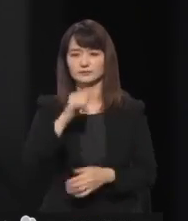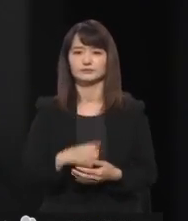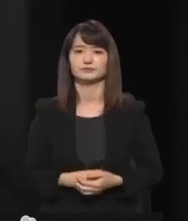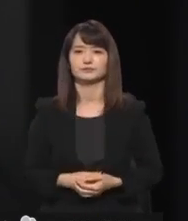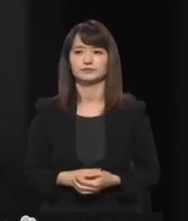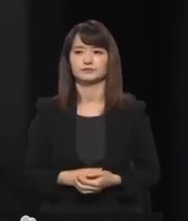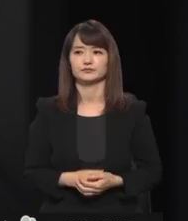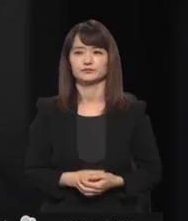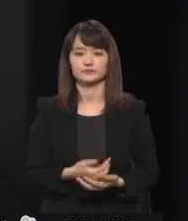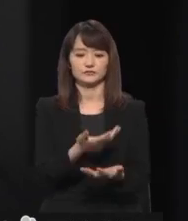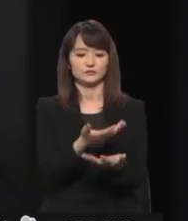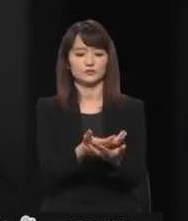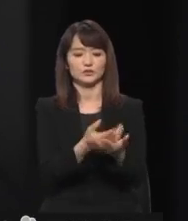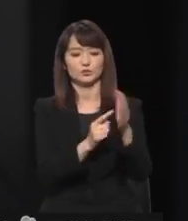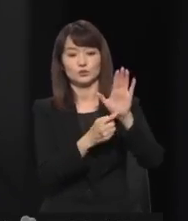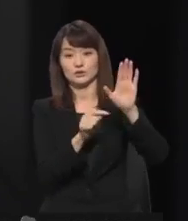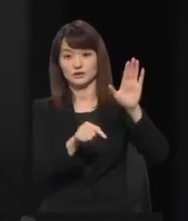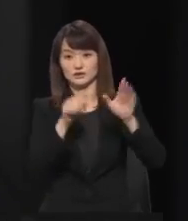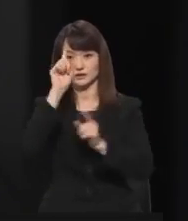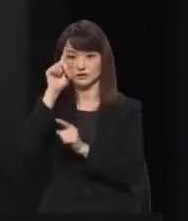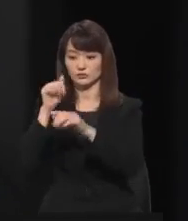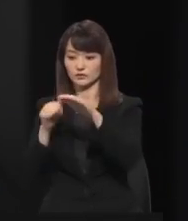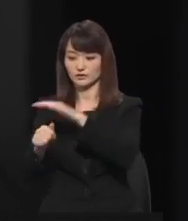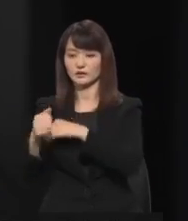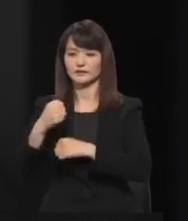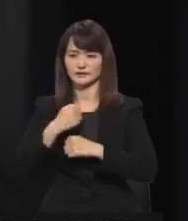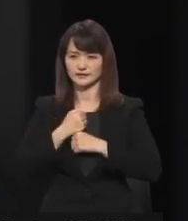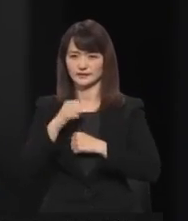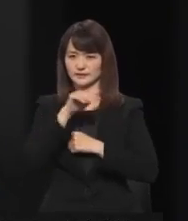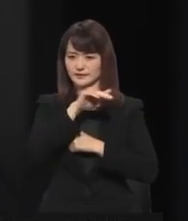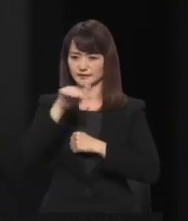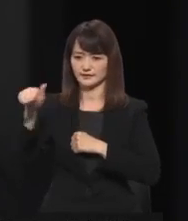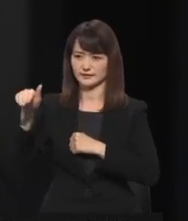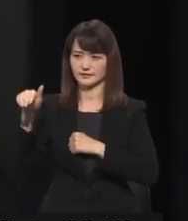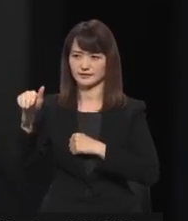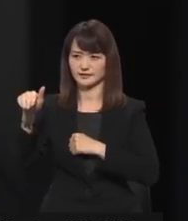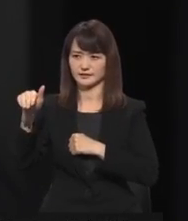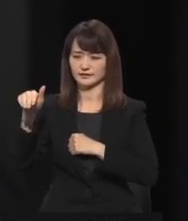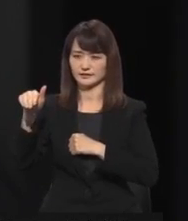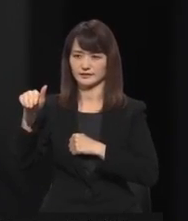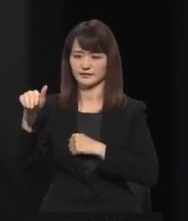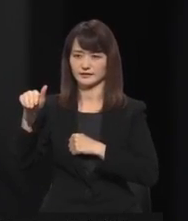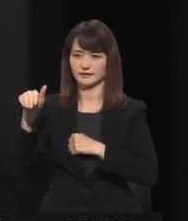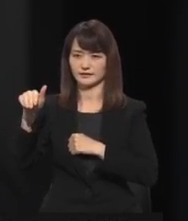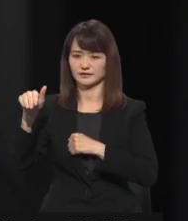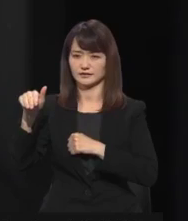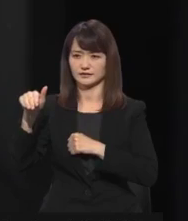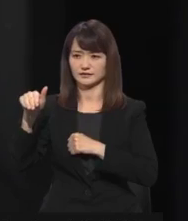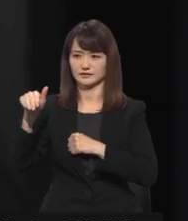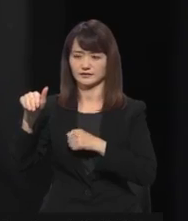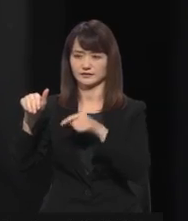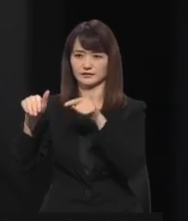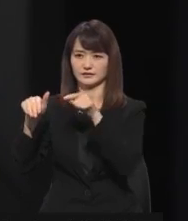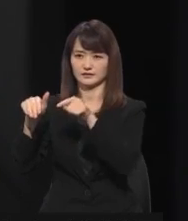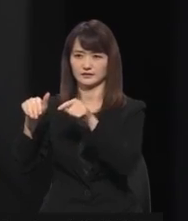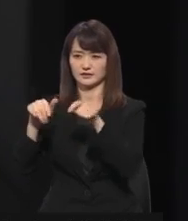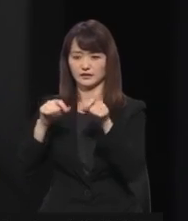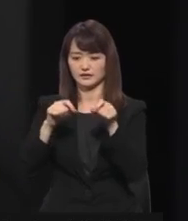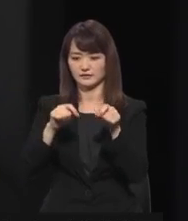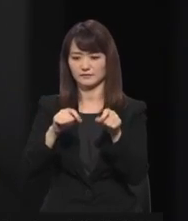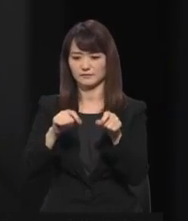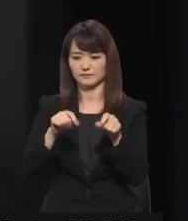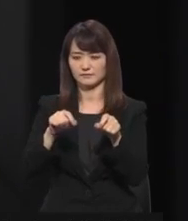공개되면서 이주석 대표가 지켜야 될 선을 조금 더 뒤로 이렇게 미룬 그 밀려날 수밖에 없는 것이고 더 많은